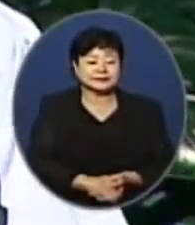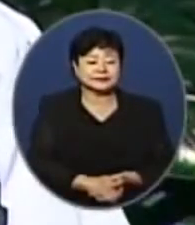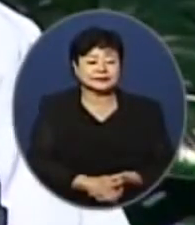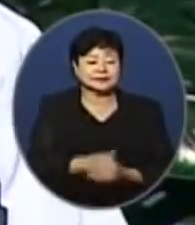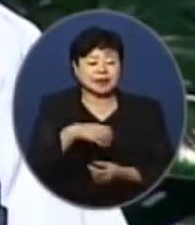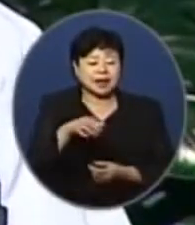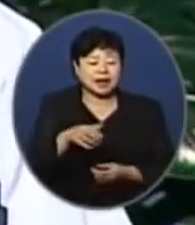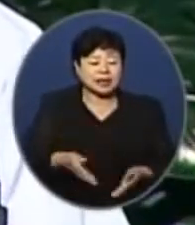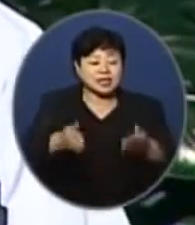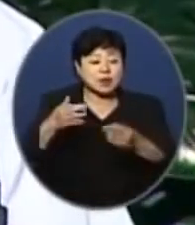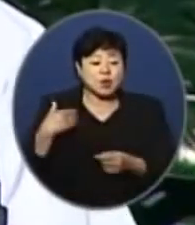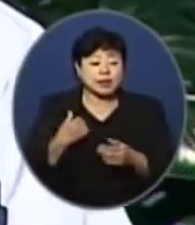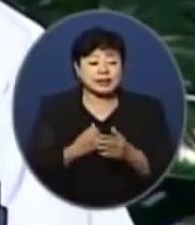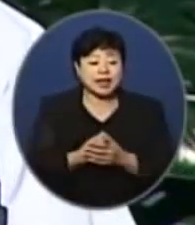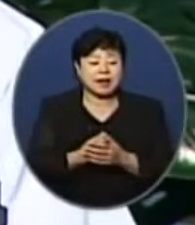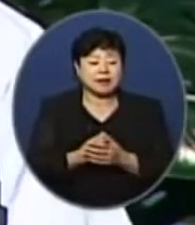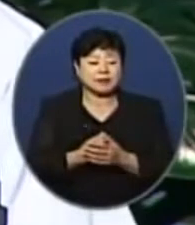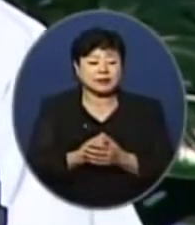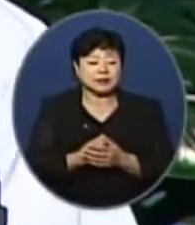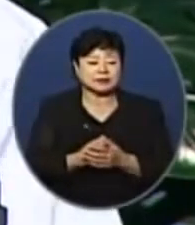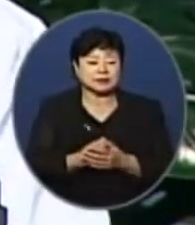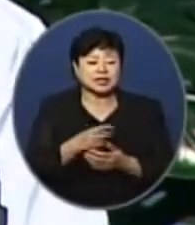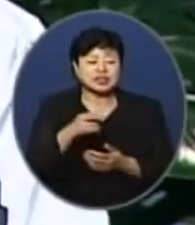어디로 갈 바를 알지 못하고 있을 때 디도 유스도라고 하는